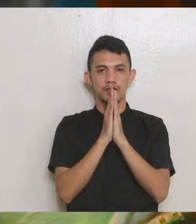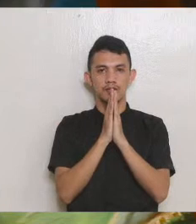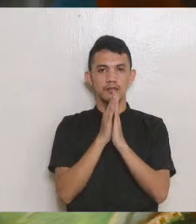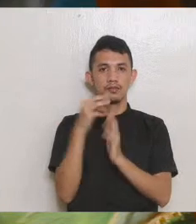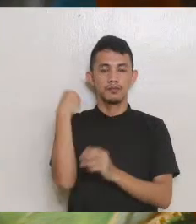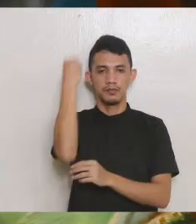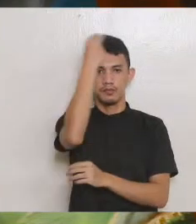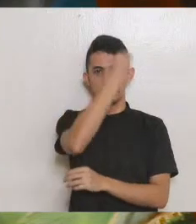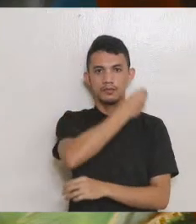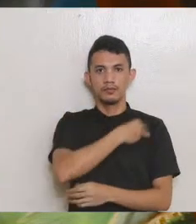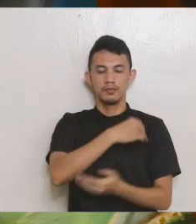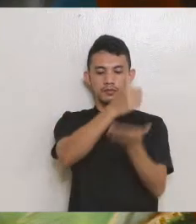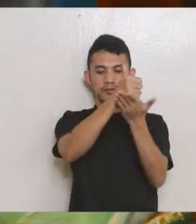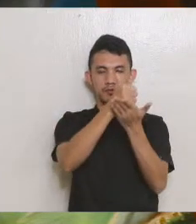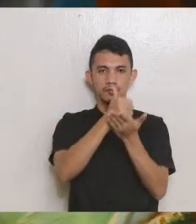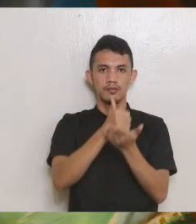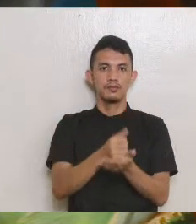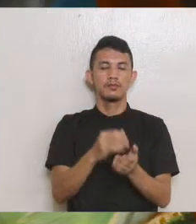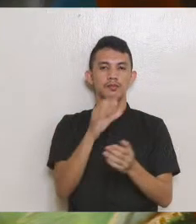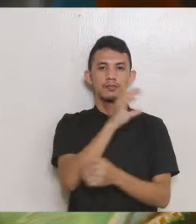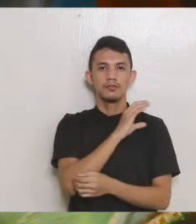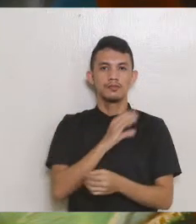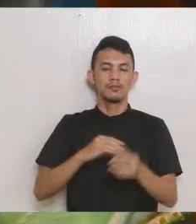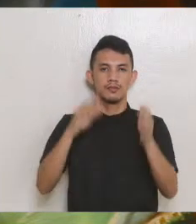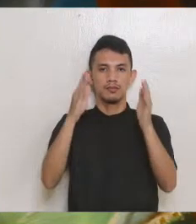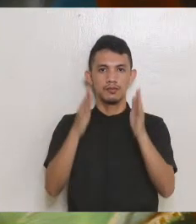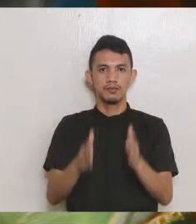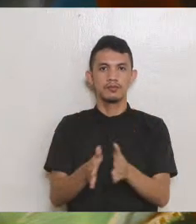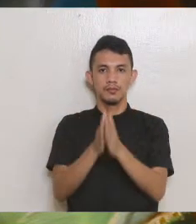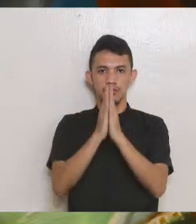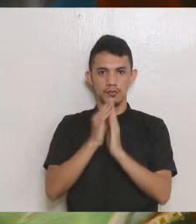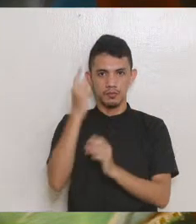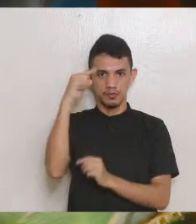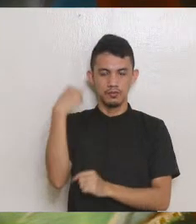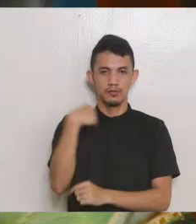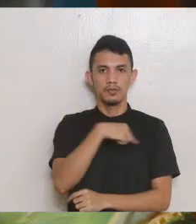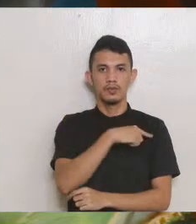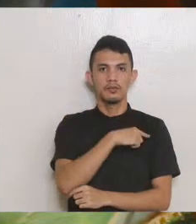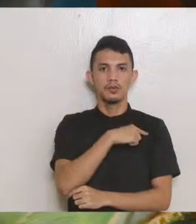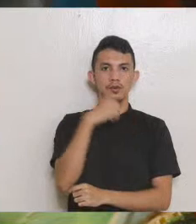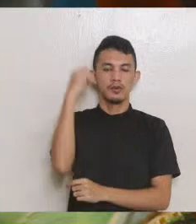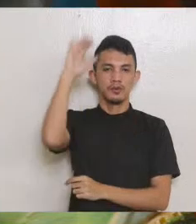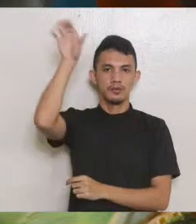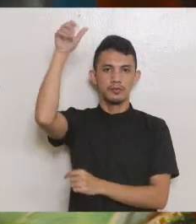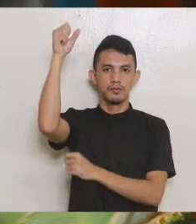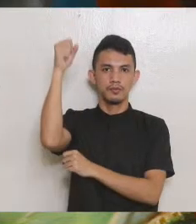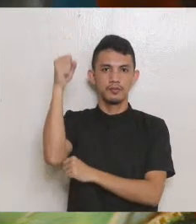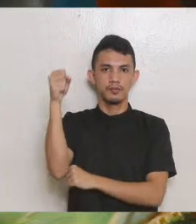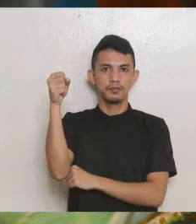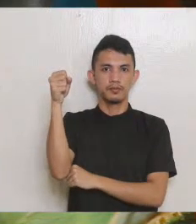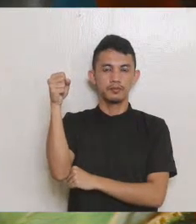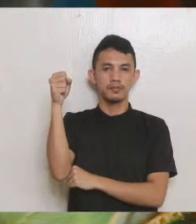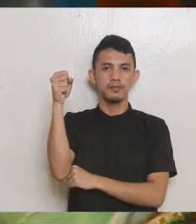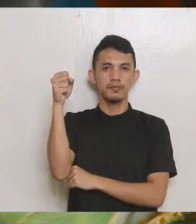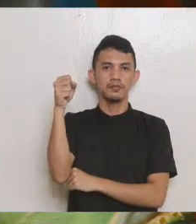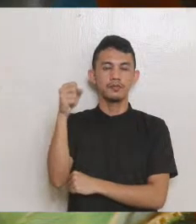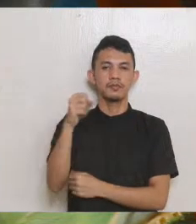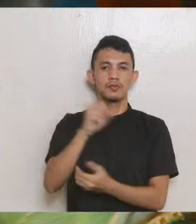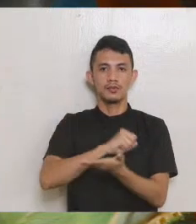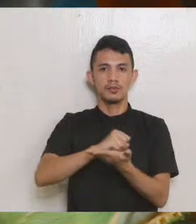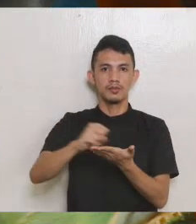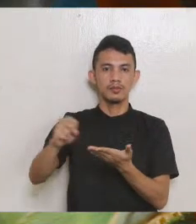Maria, panabang sa mga Kristiyanos, igampo mo kami. San Jose, igampo mo kami. San Rafael